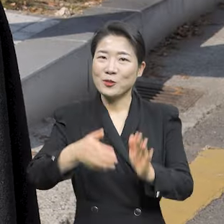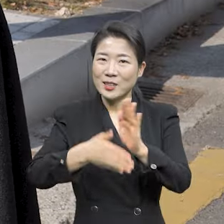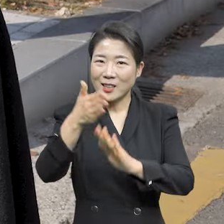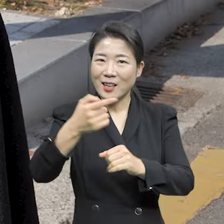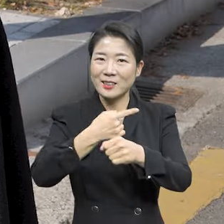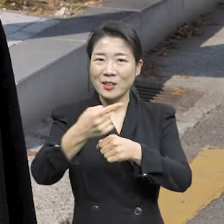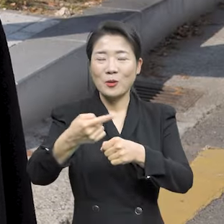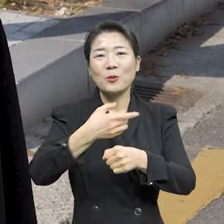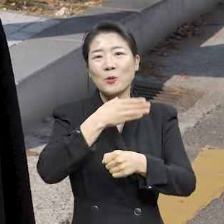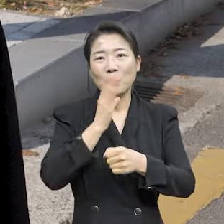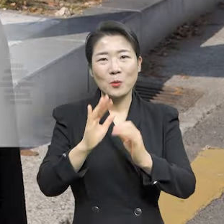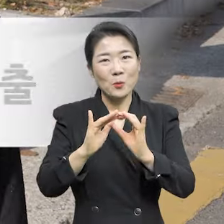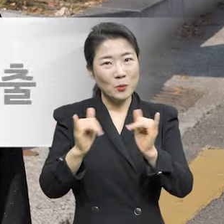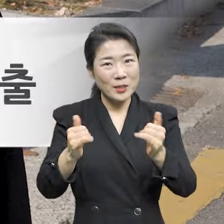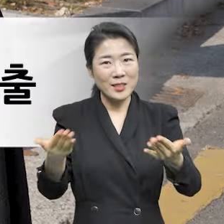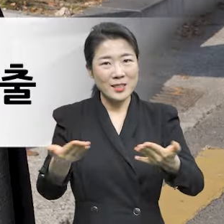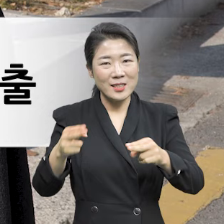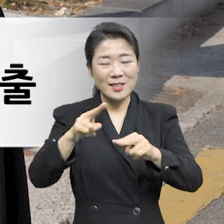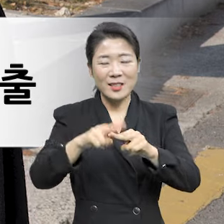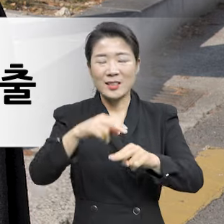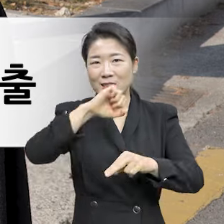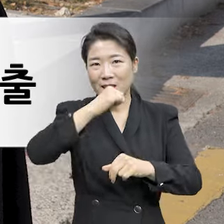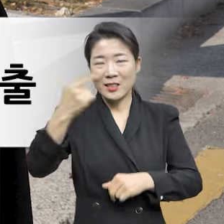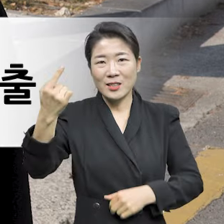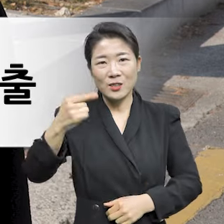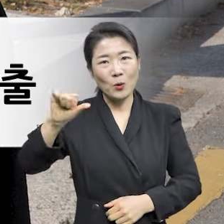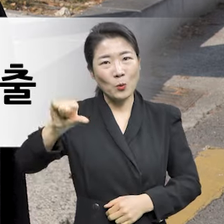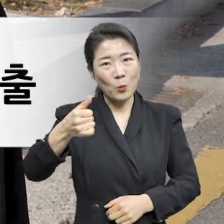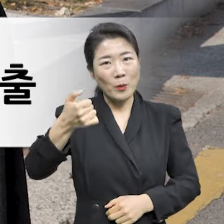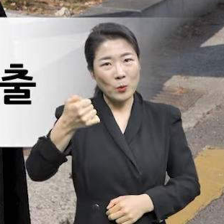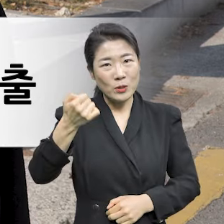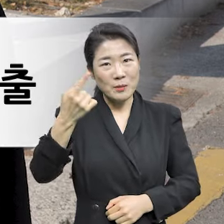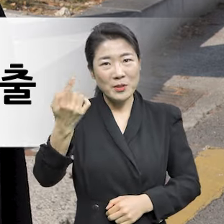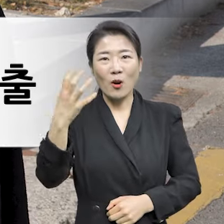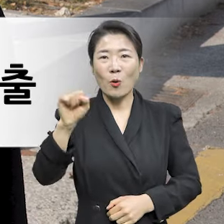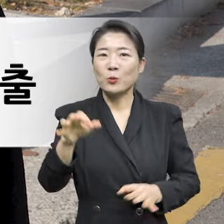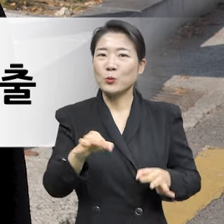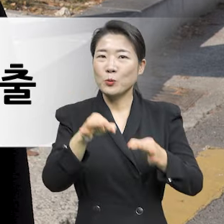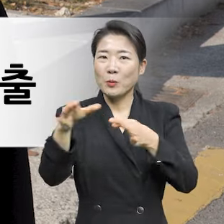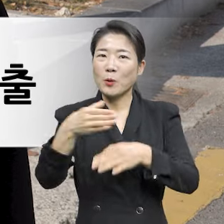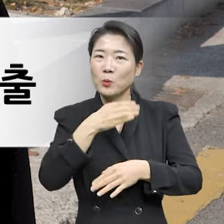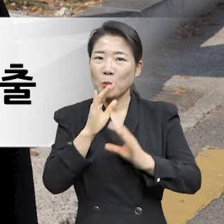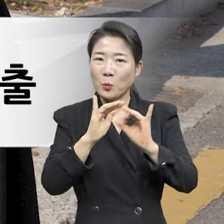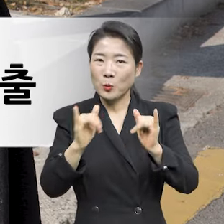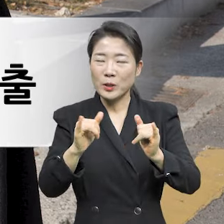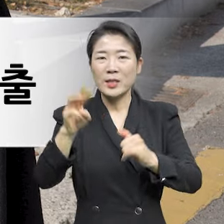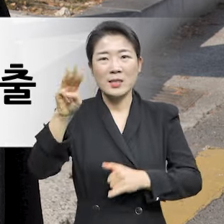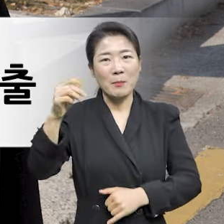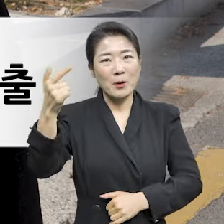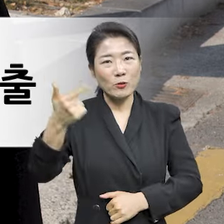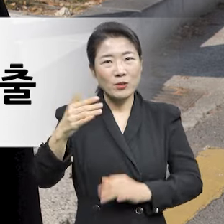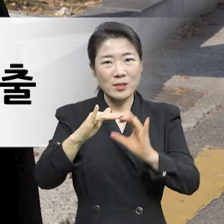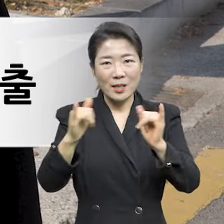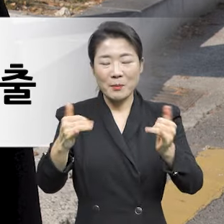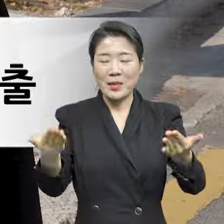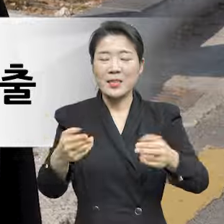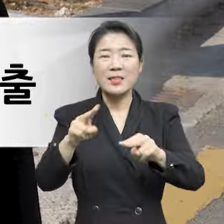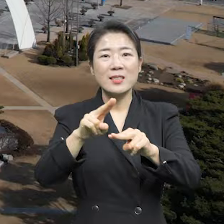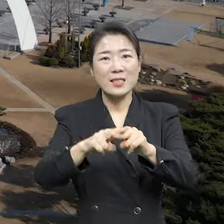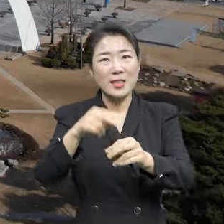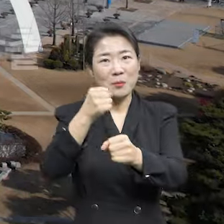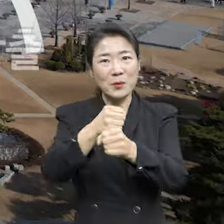광주시가 내년도 노인 일자리 예산 1,551억 원을 투입하고 노인 3만 6천여 명의 일자리 창출에